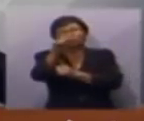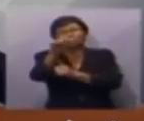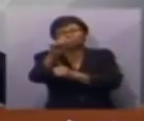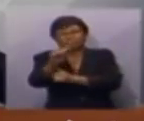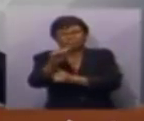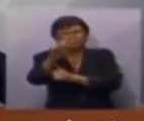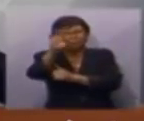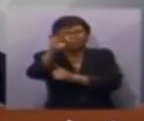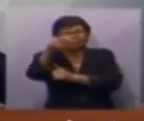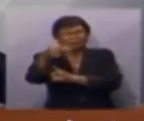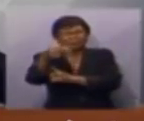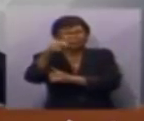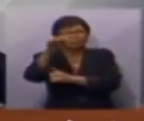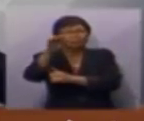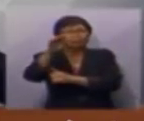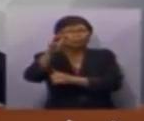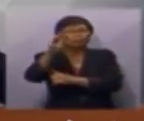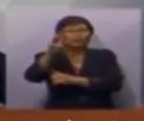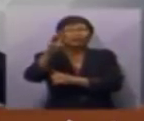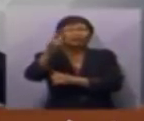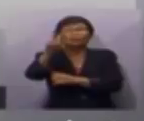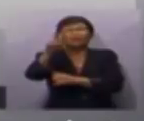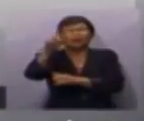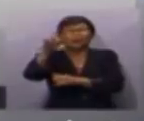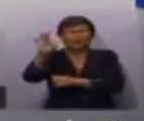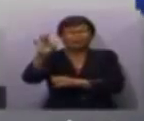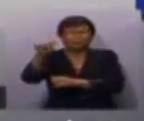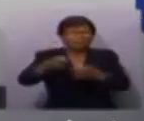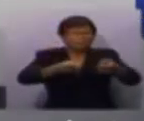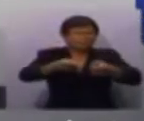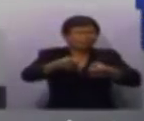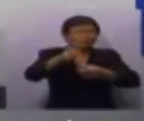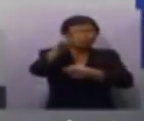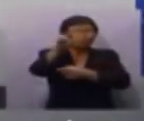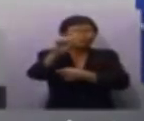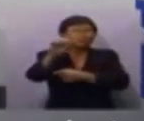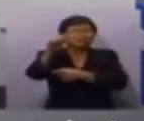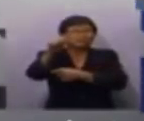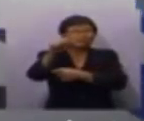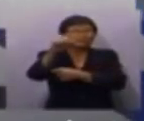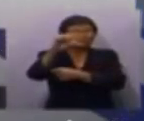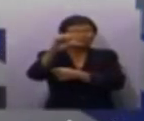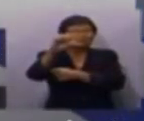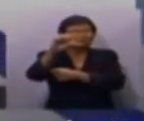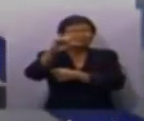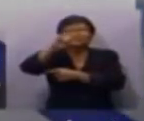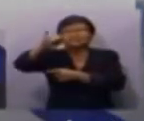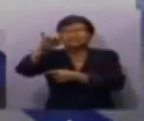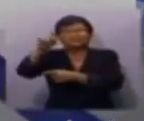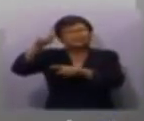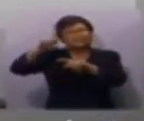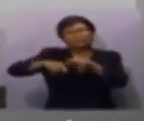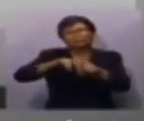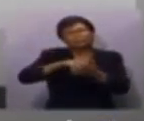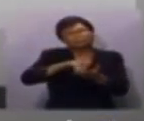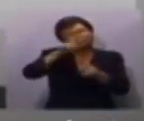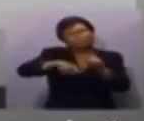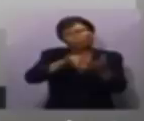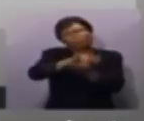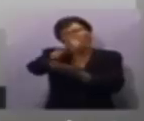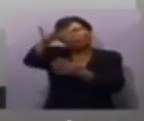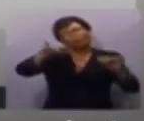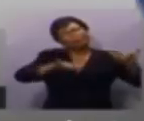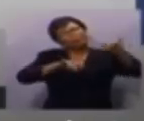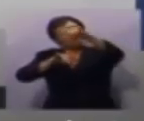9H VFD dan dikendalikan oleh VistaJet Limited, tidak dapat meneruskan penerbangan